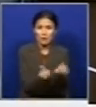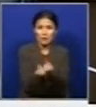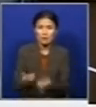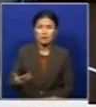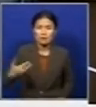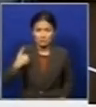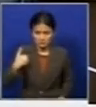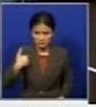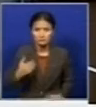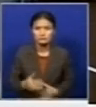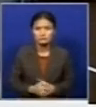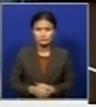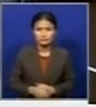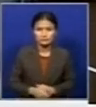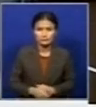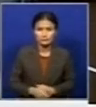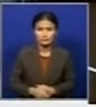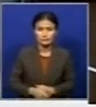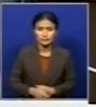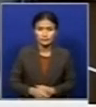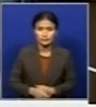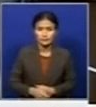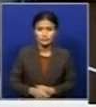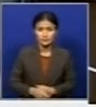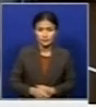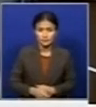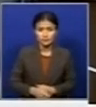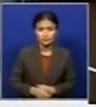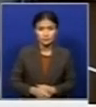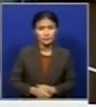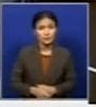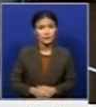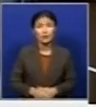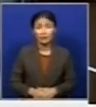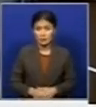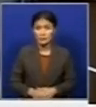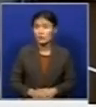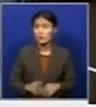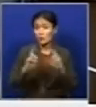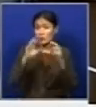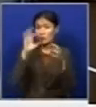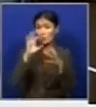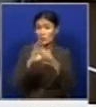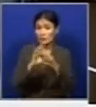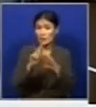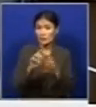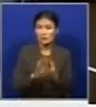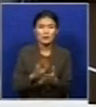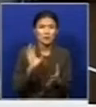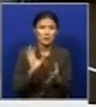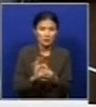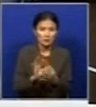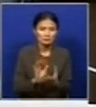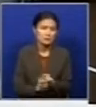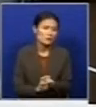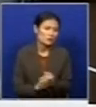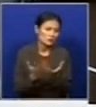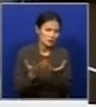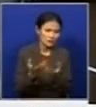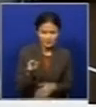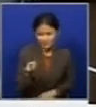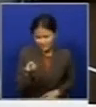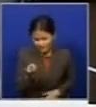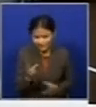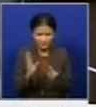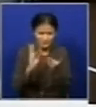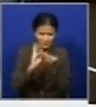างในอนาคตทั้งในประเด็นที่เกี่ยวข้องกับความมั่นคงทางพันธุ์พืชของไทยและการเข้าถึ